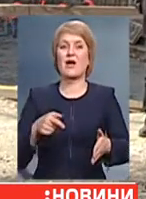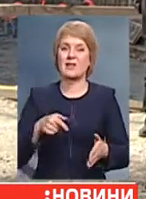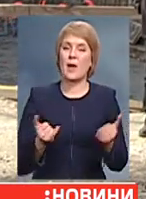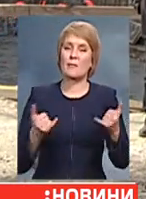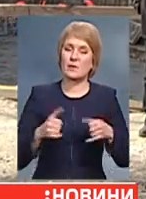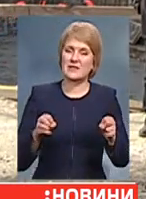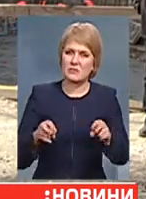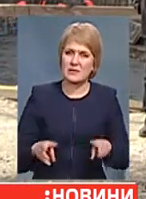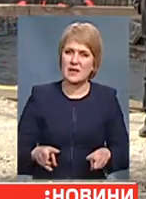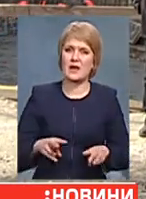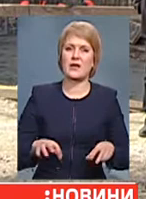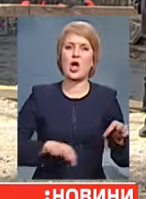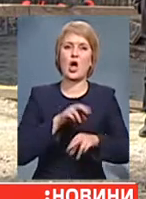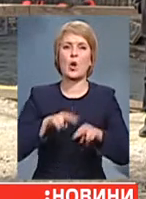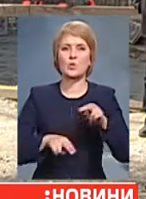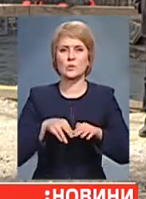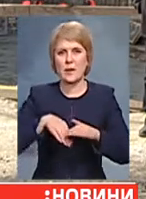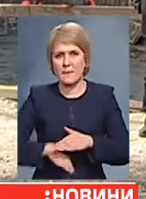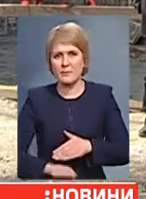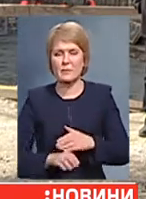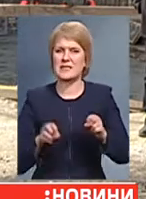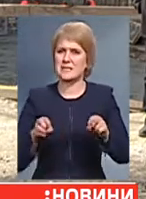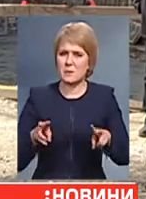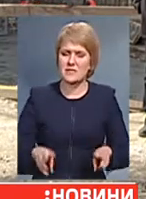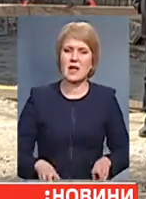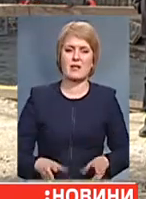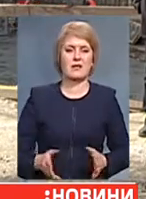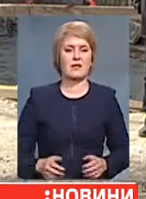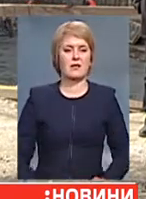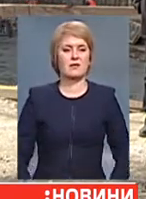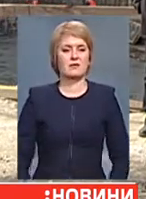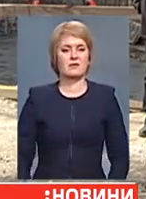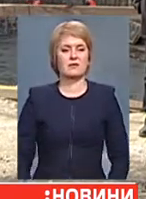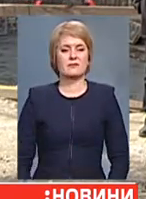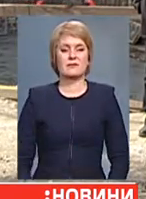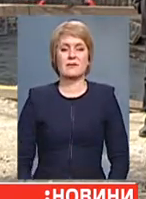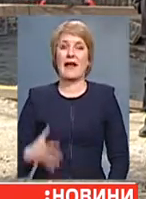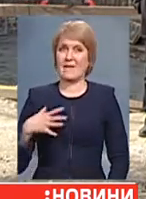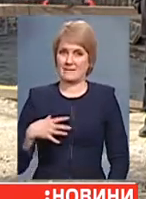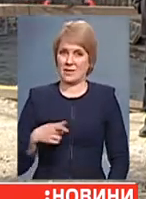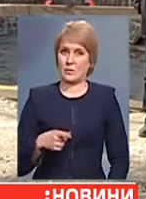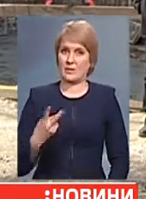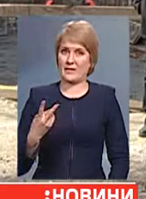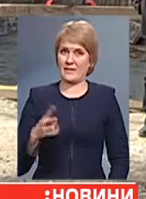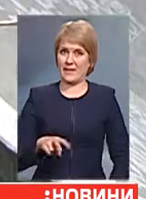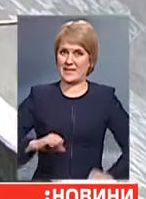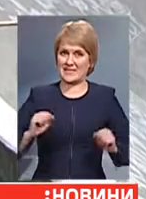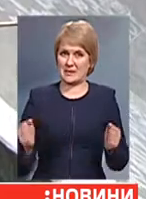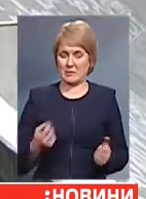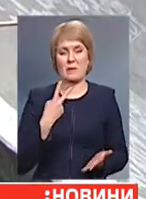бетон специальный, и конструкция под ним специальная. То есть выдержит ли оно две зимы,